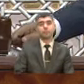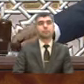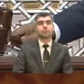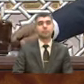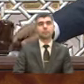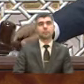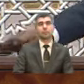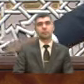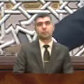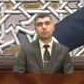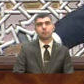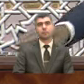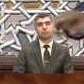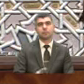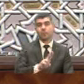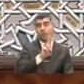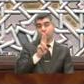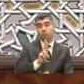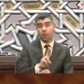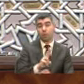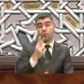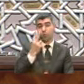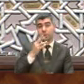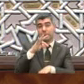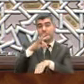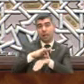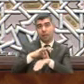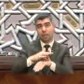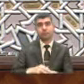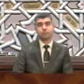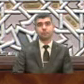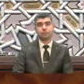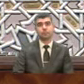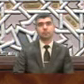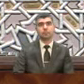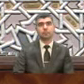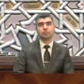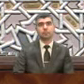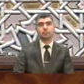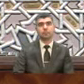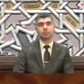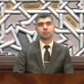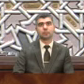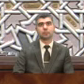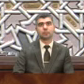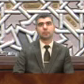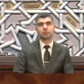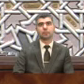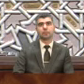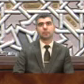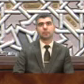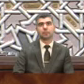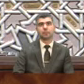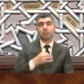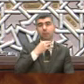السيدة النائبة لكم من الوقت دقيقتين، لكم أن تستكملوا الحديث